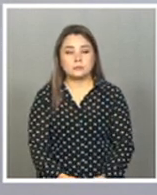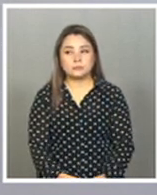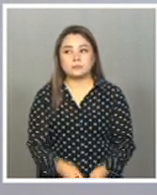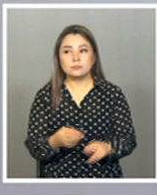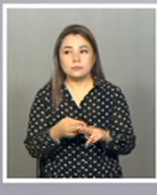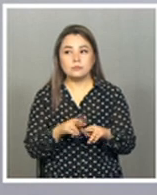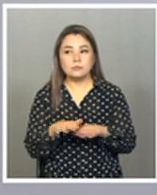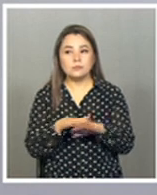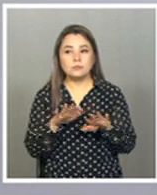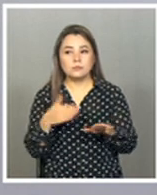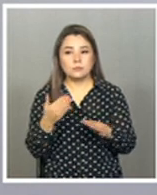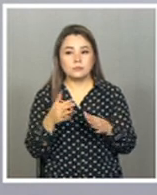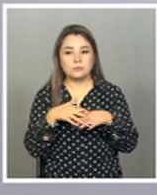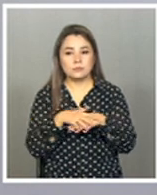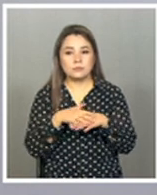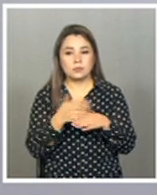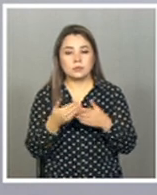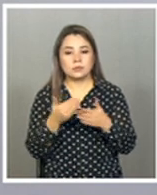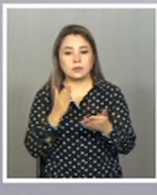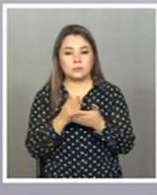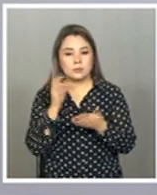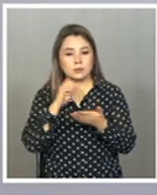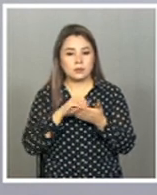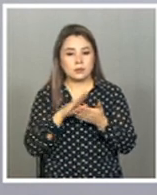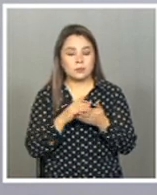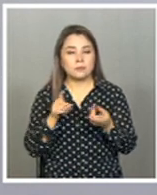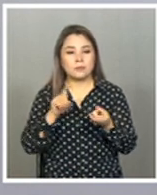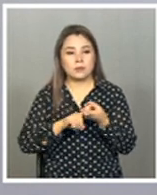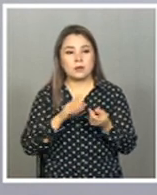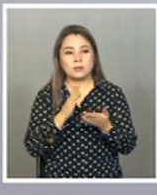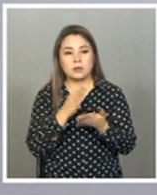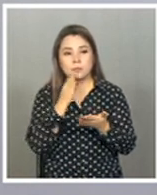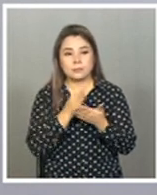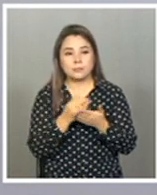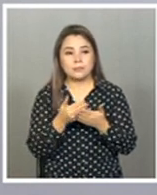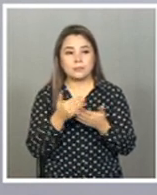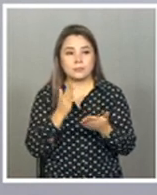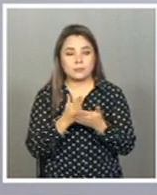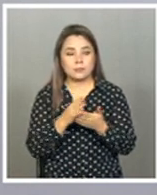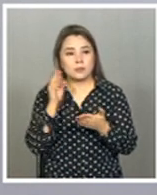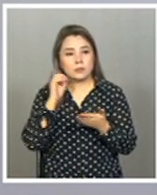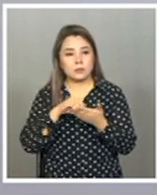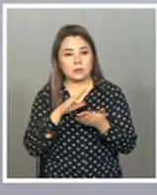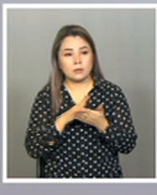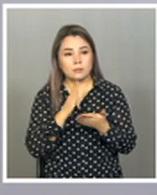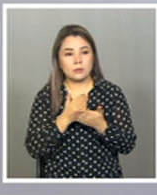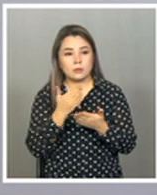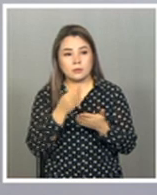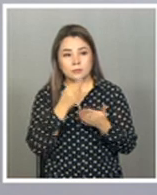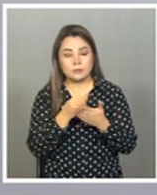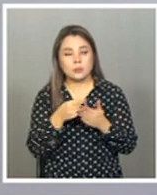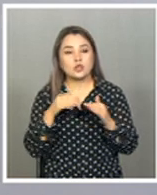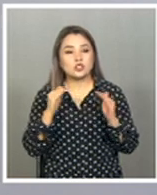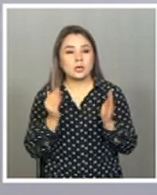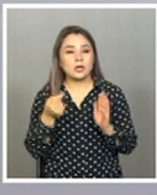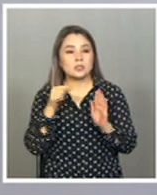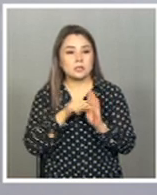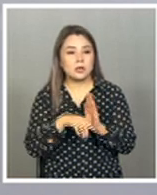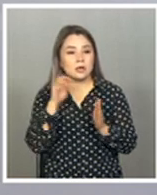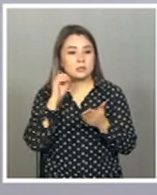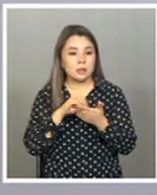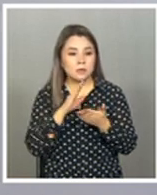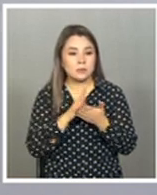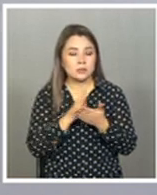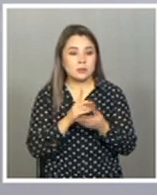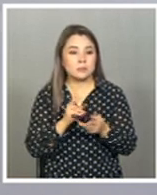үшін жақшаның алдындағы таңбаға байланысты, яғни егер алдында плюс таңбасы болса, онда жақша ішіндегі сандардың таңбасы